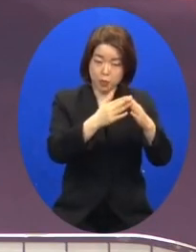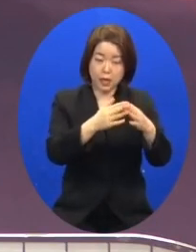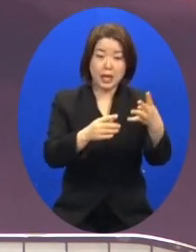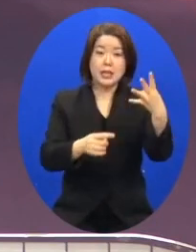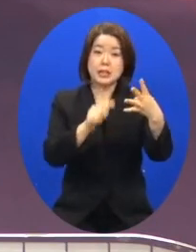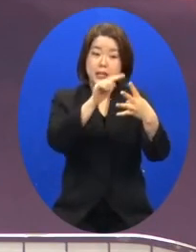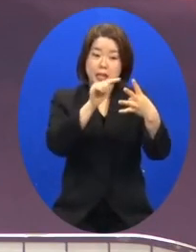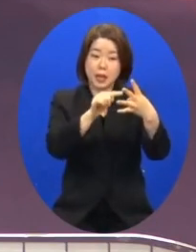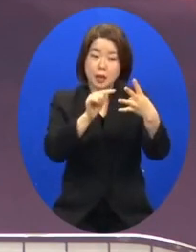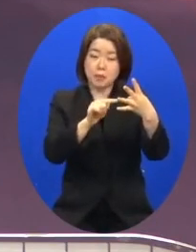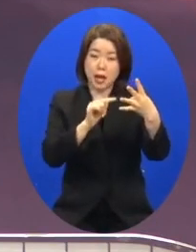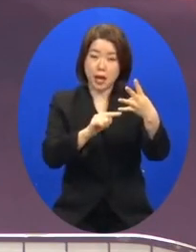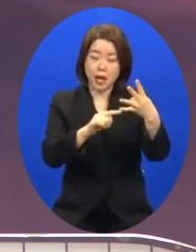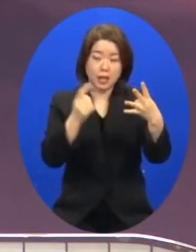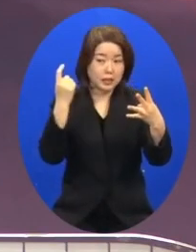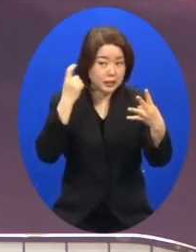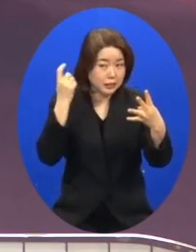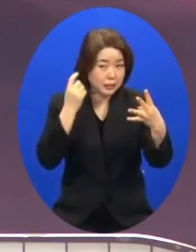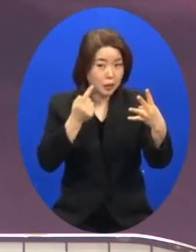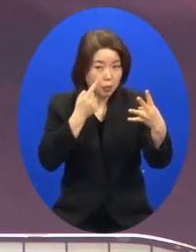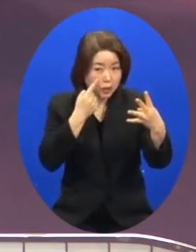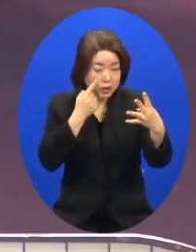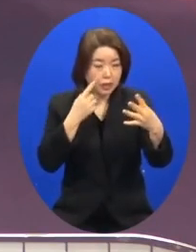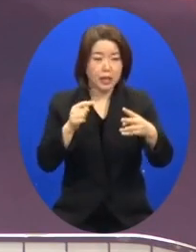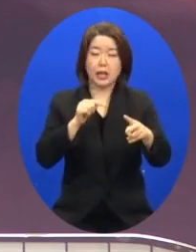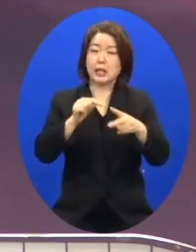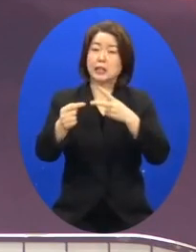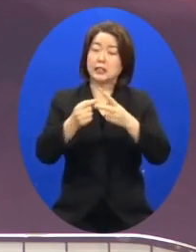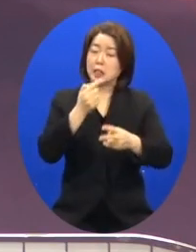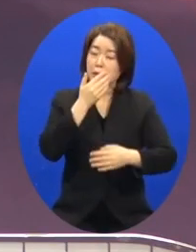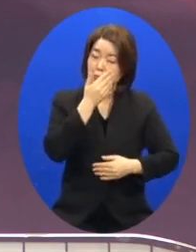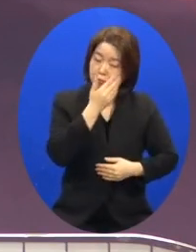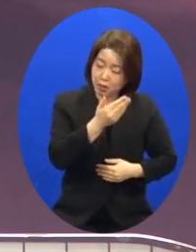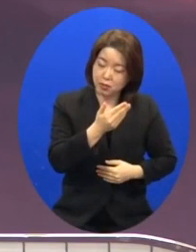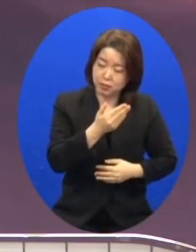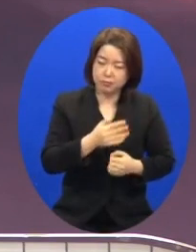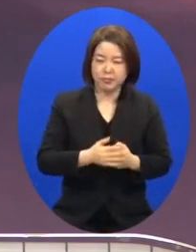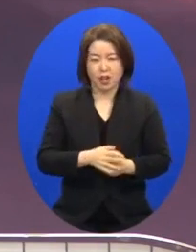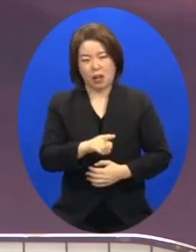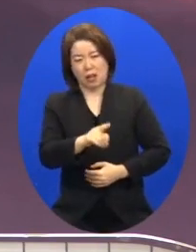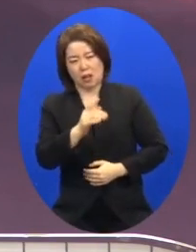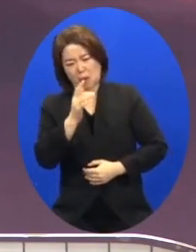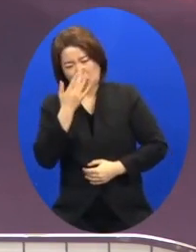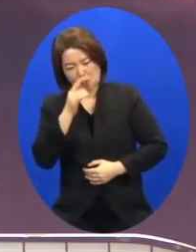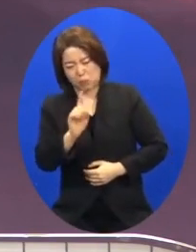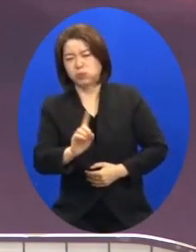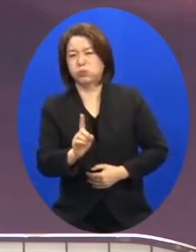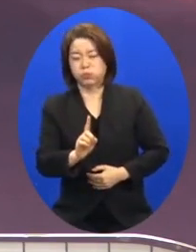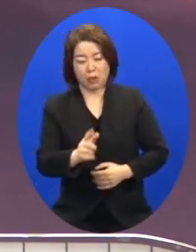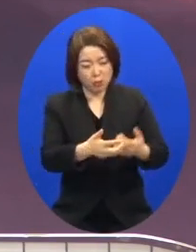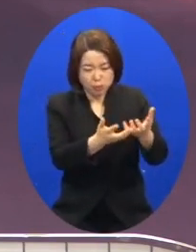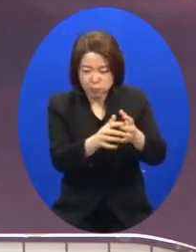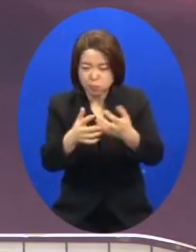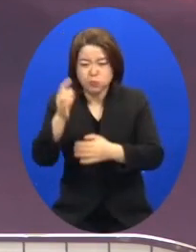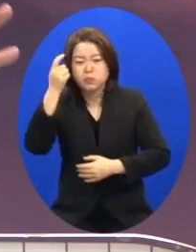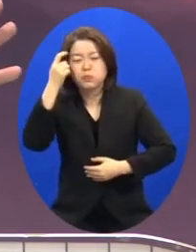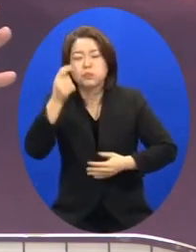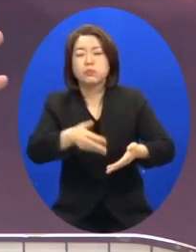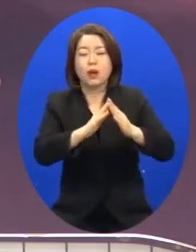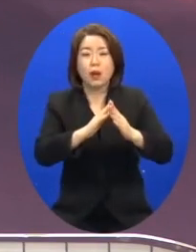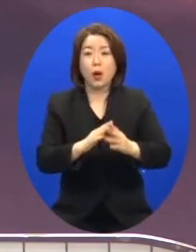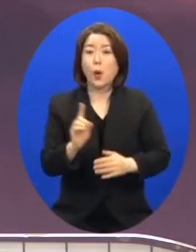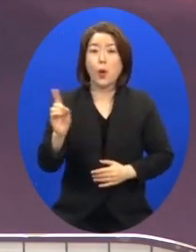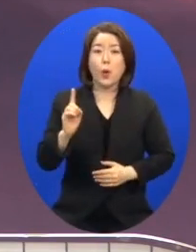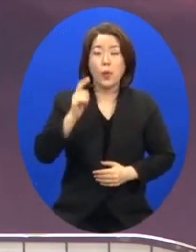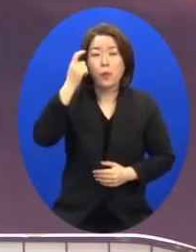들어 보니까 이해가 된다 않아 도무지 이해가 안 된다 무슨 그런 다 가다 생겨 여러분은 어느